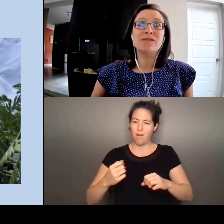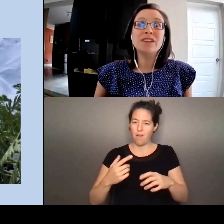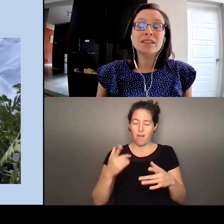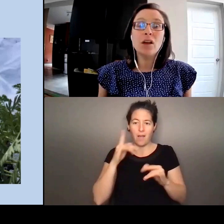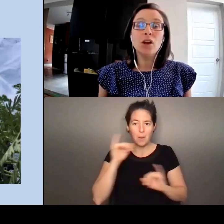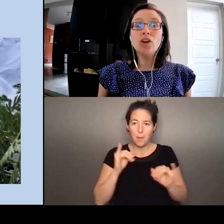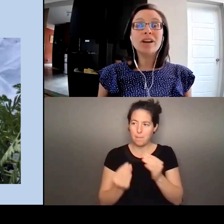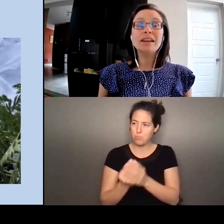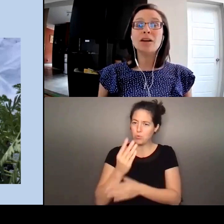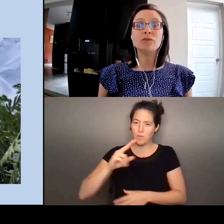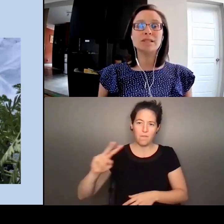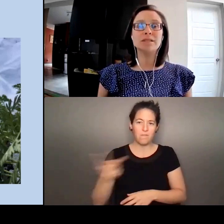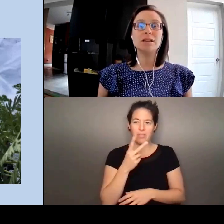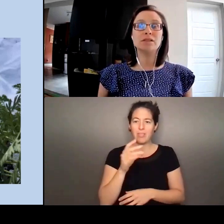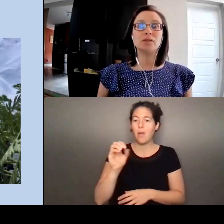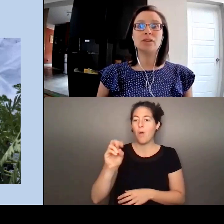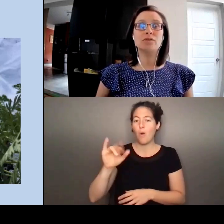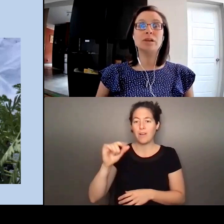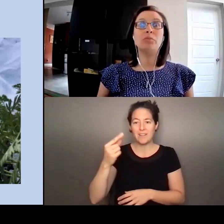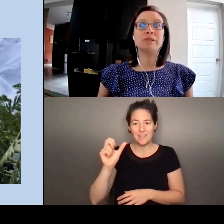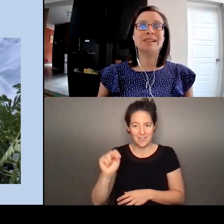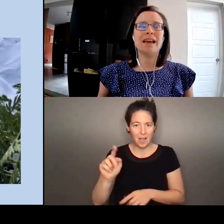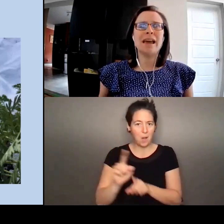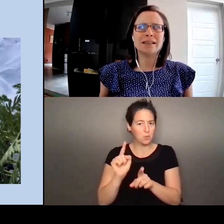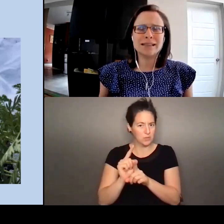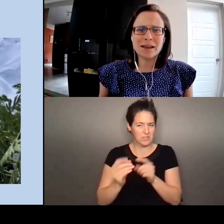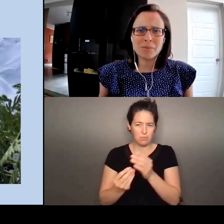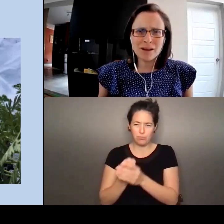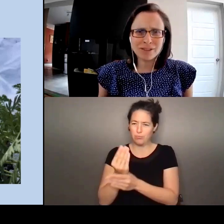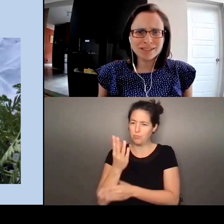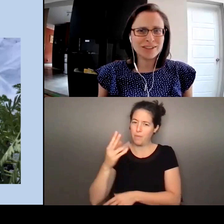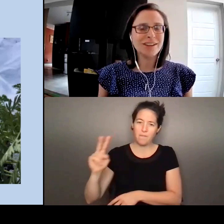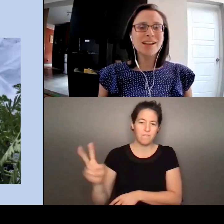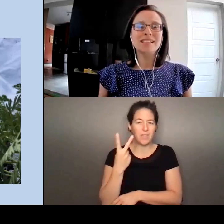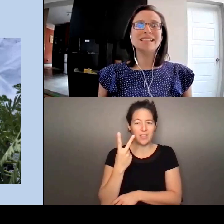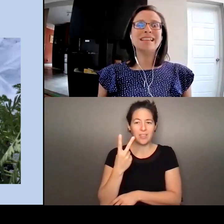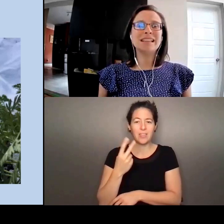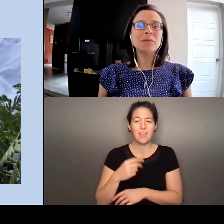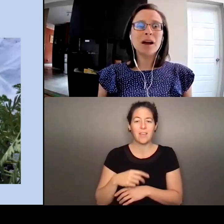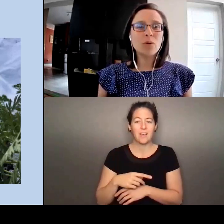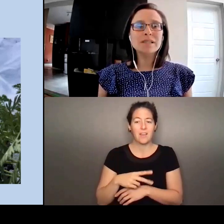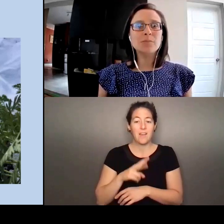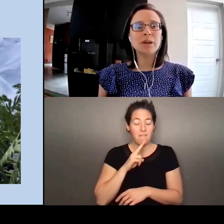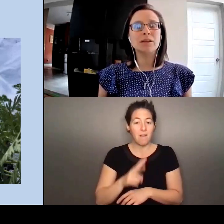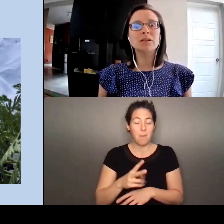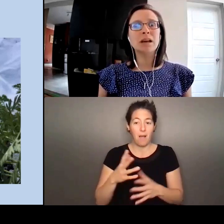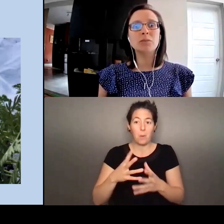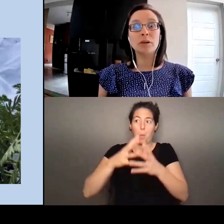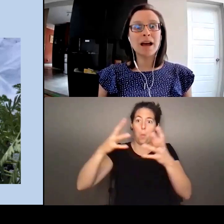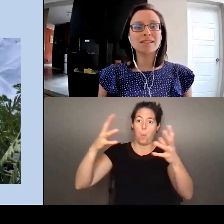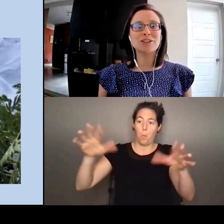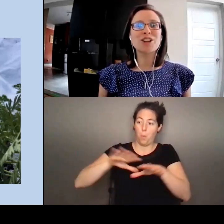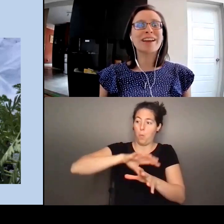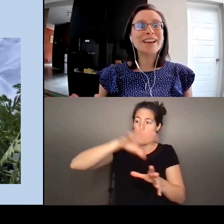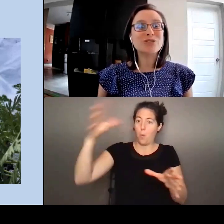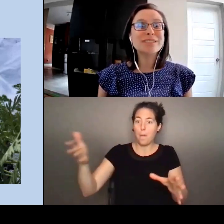poussé vite. L'origan aussi a survécu, il a poussé extrêmement vite. C'était tellement gros ces plants-là dans le mois de